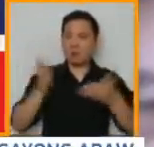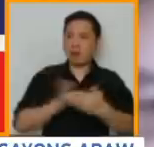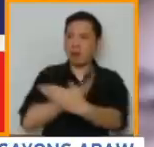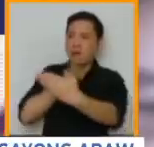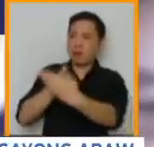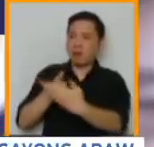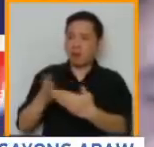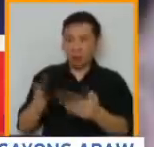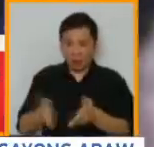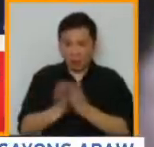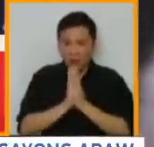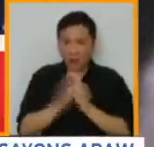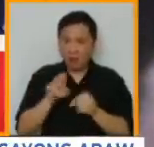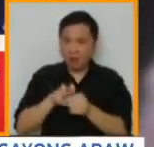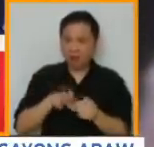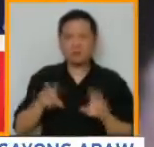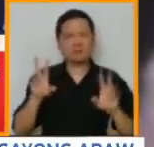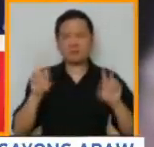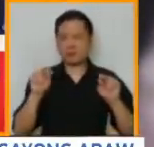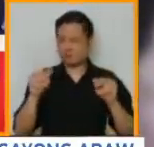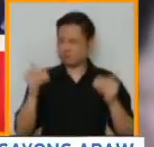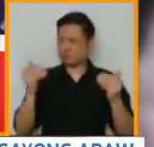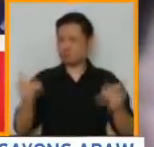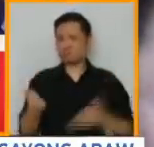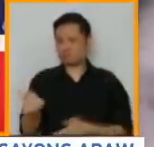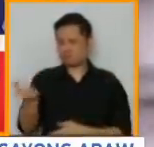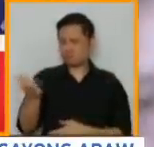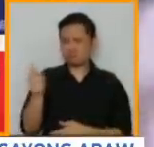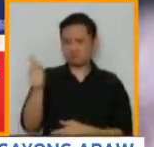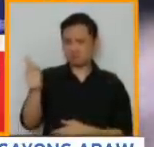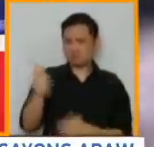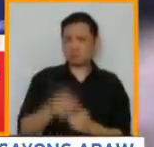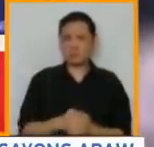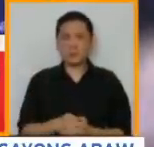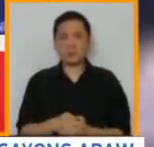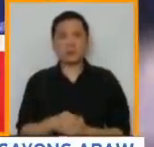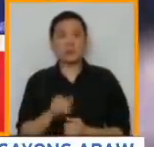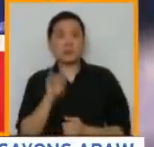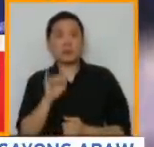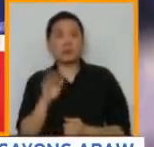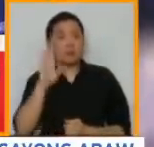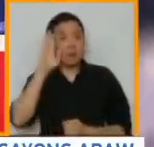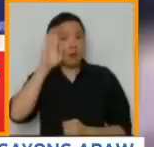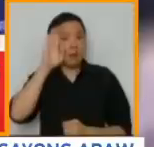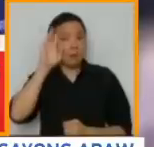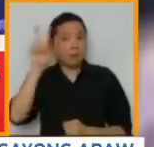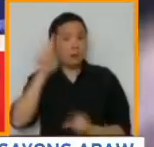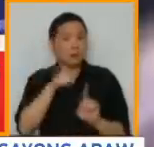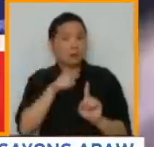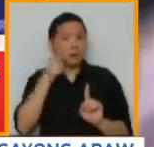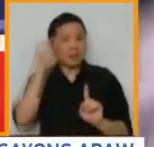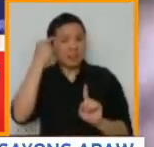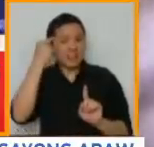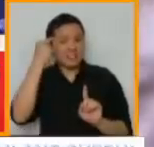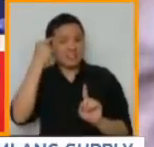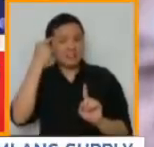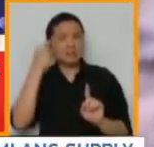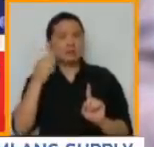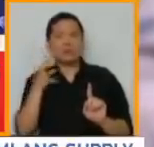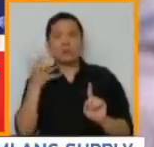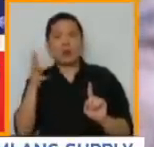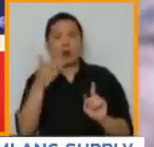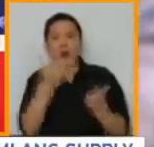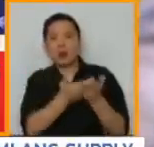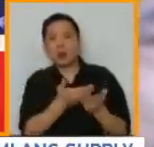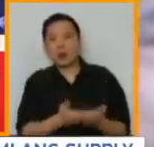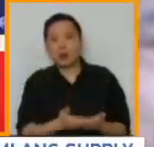But if Mr. Marcos thinks that there is no ground for the petition to